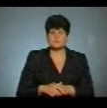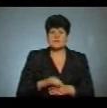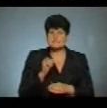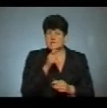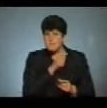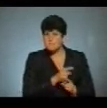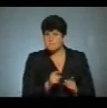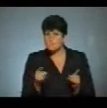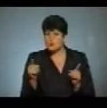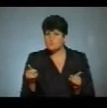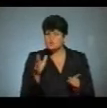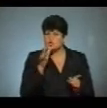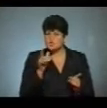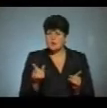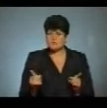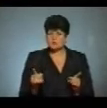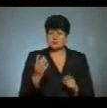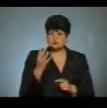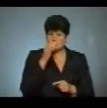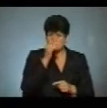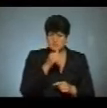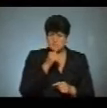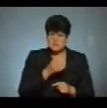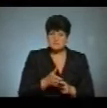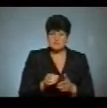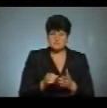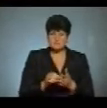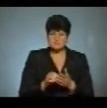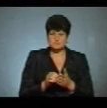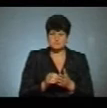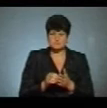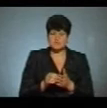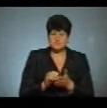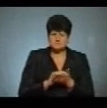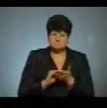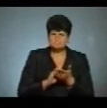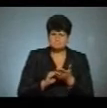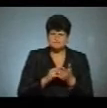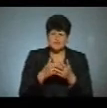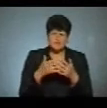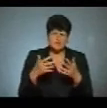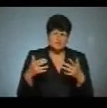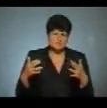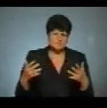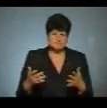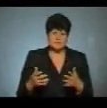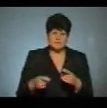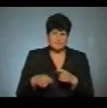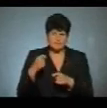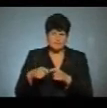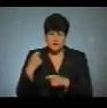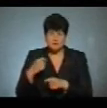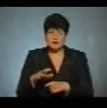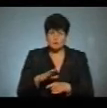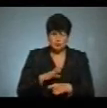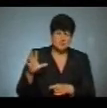проміжок часу 4 місяці ми задокументували близько 20 епізодів скоєння злочинів, які